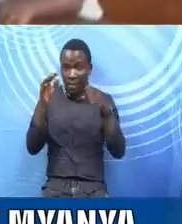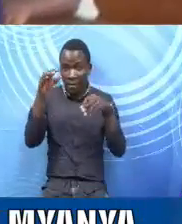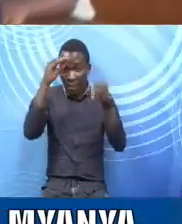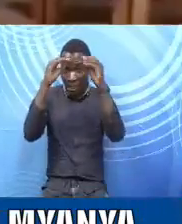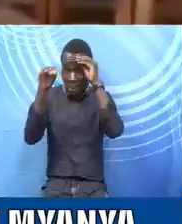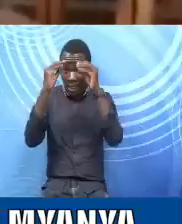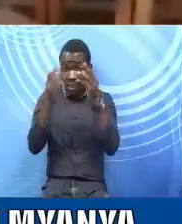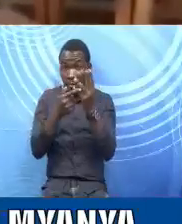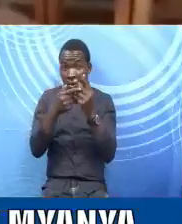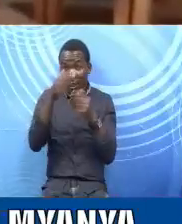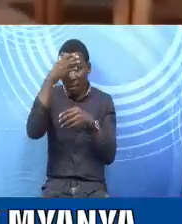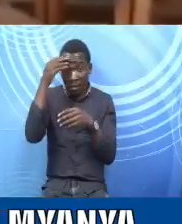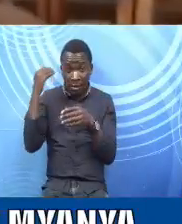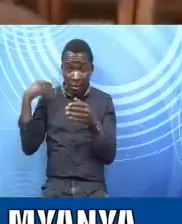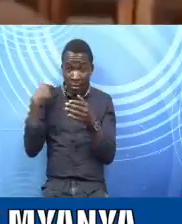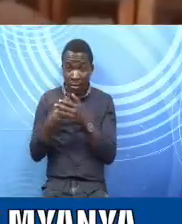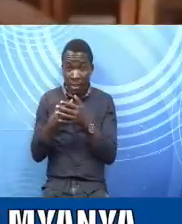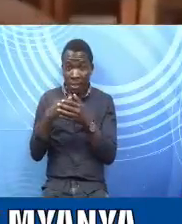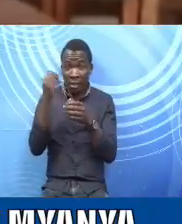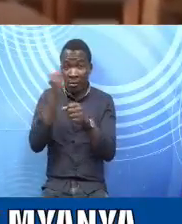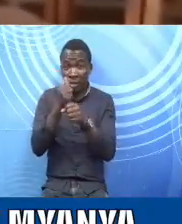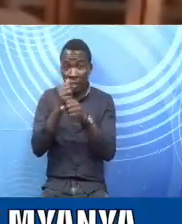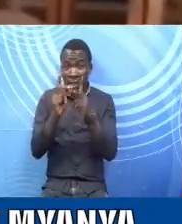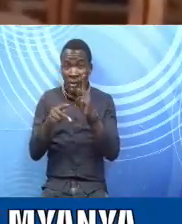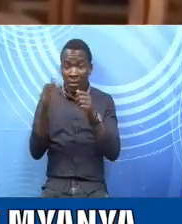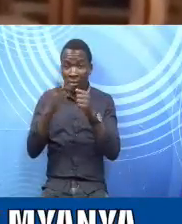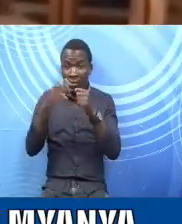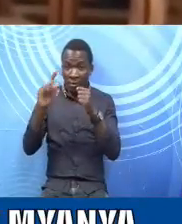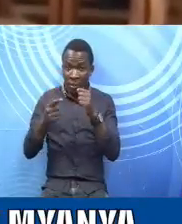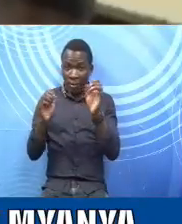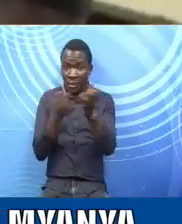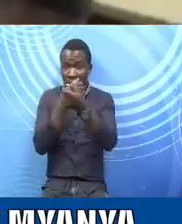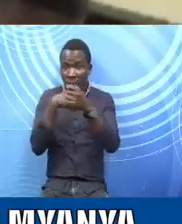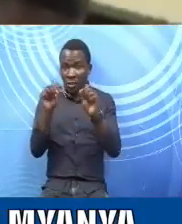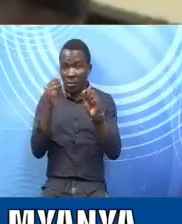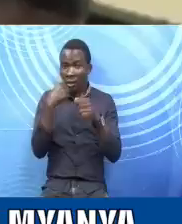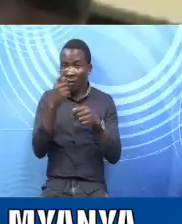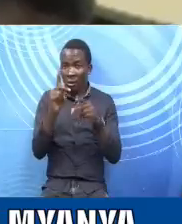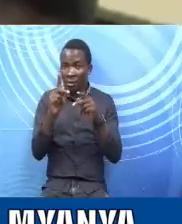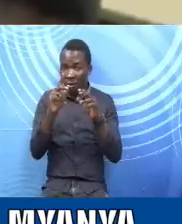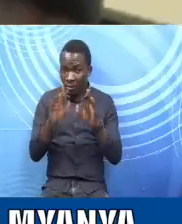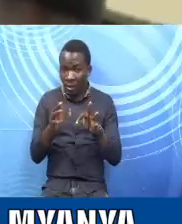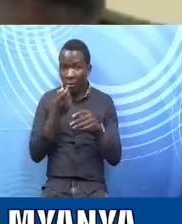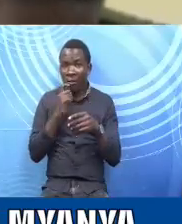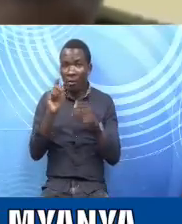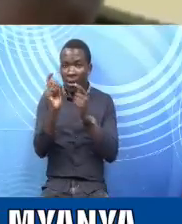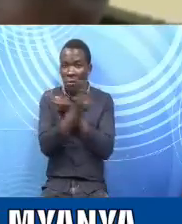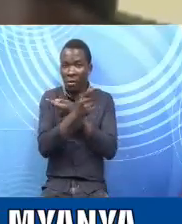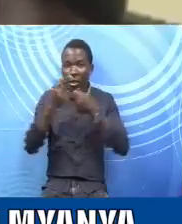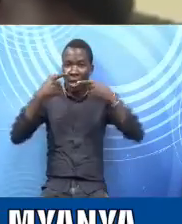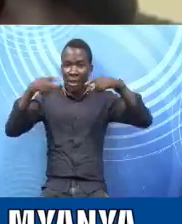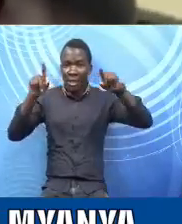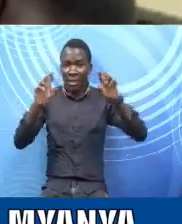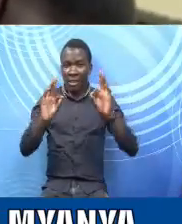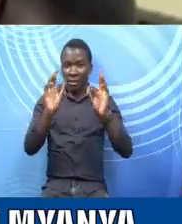mibare yo kwibeshya kugera ku myanya 8,000 isaga bidashoboka bityo avuga ko ibintu bikwiriye guhinduka aho yanatangaje ikigiye gukorwa ngo